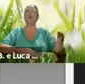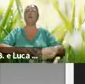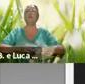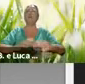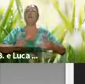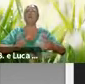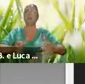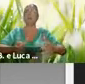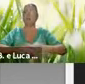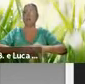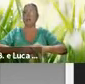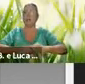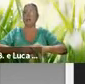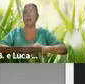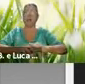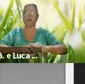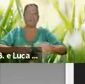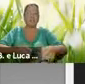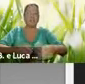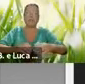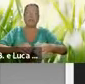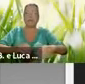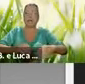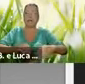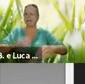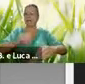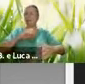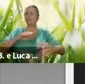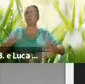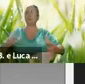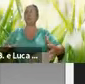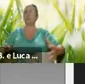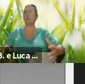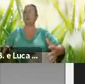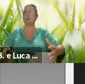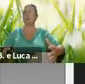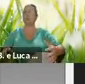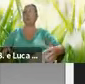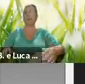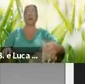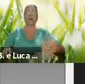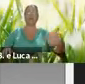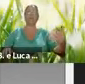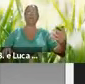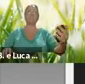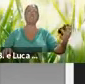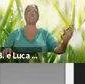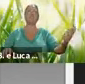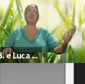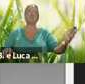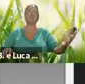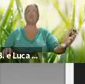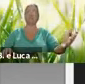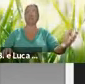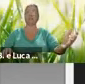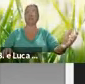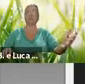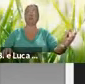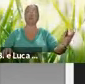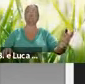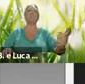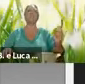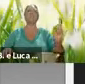genialità, o nei drammi quotidiani, ossia la medianità è in tutto quello che facciamo, è in qualsiasi cosa